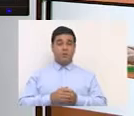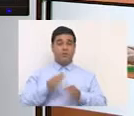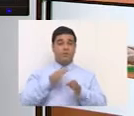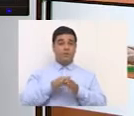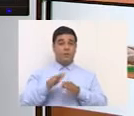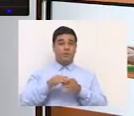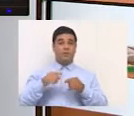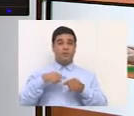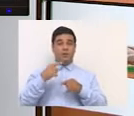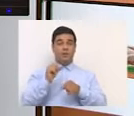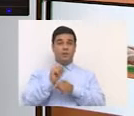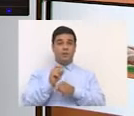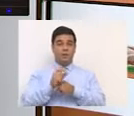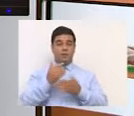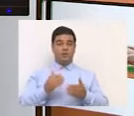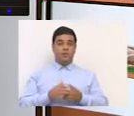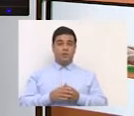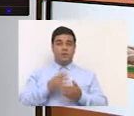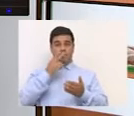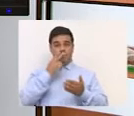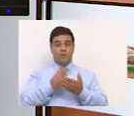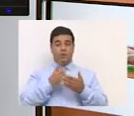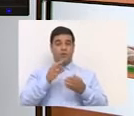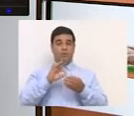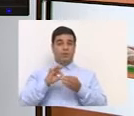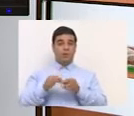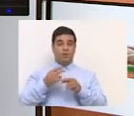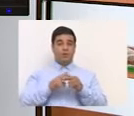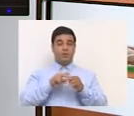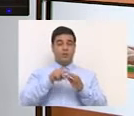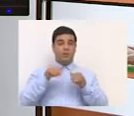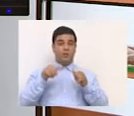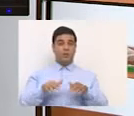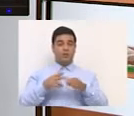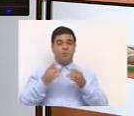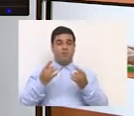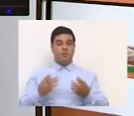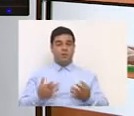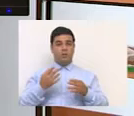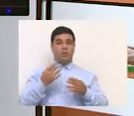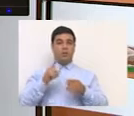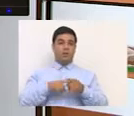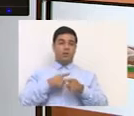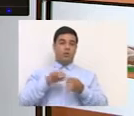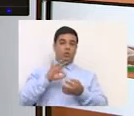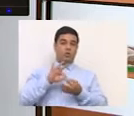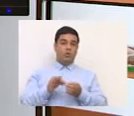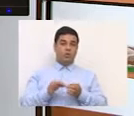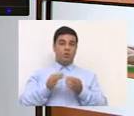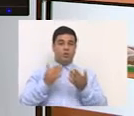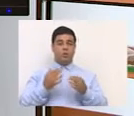Выполните следующее задание. Посмотрите на предложение, решите, простые они или